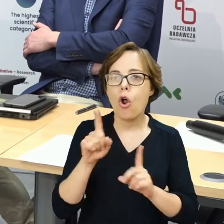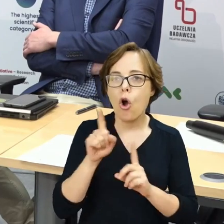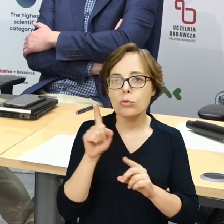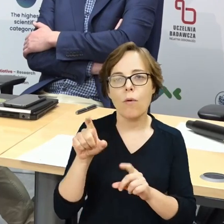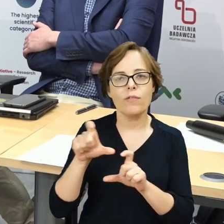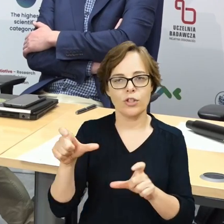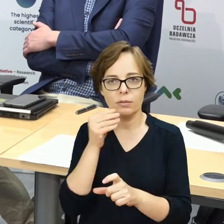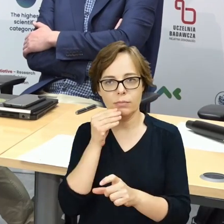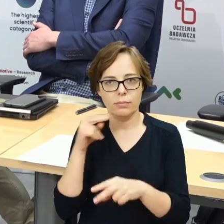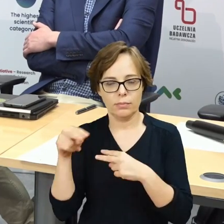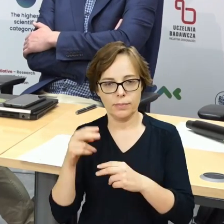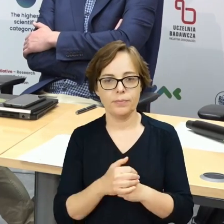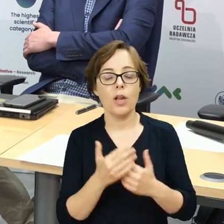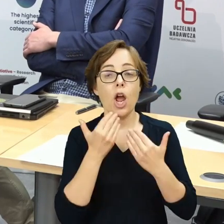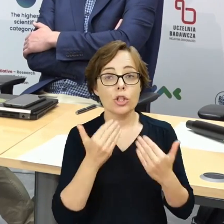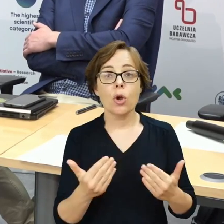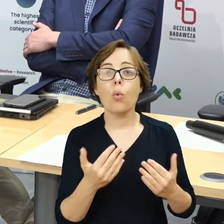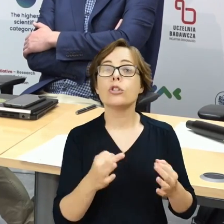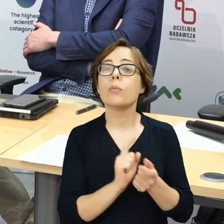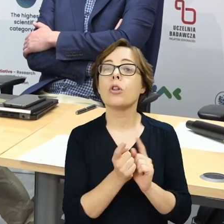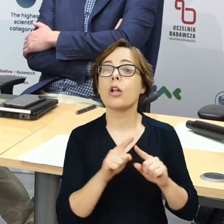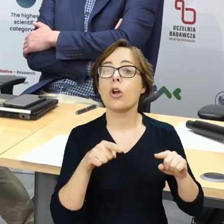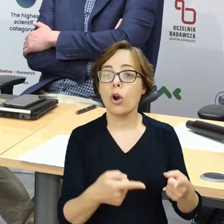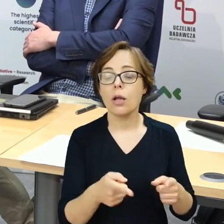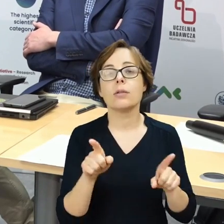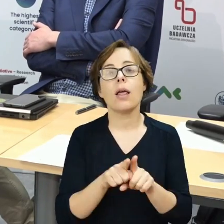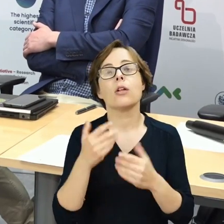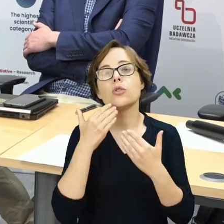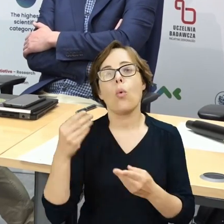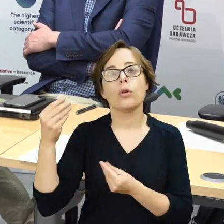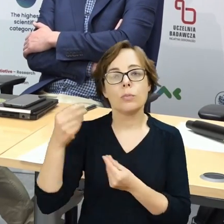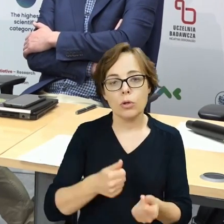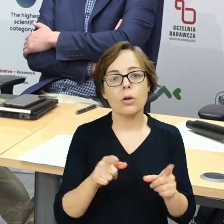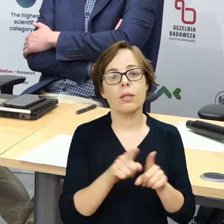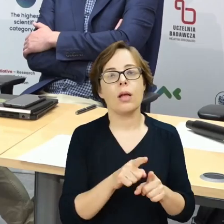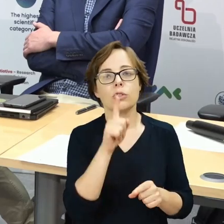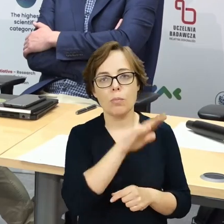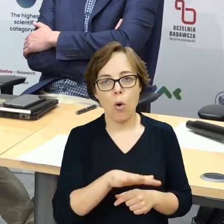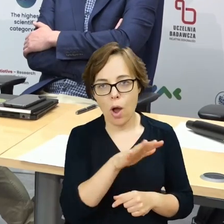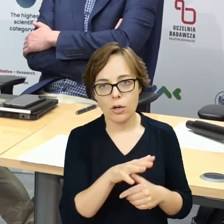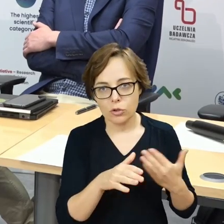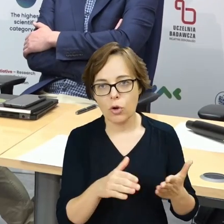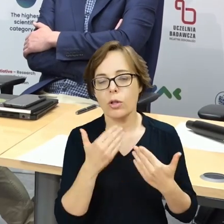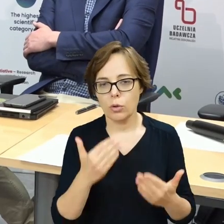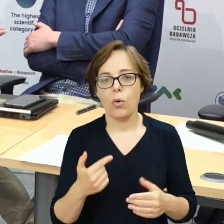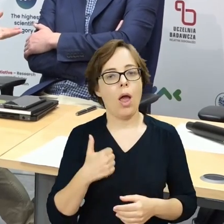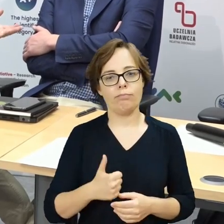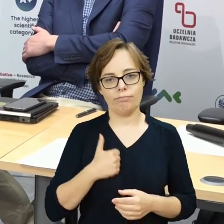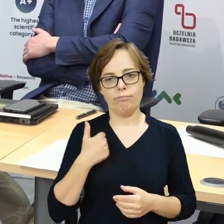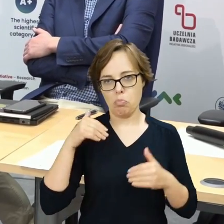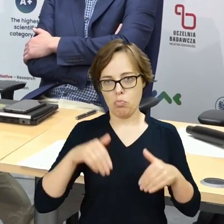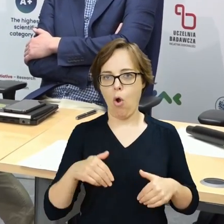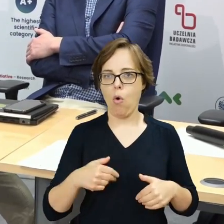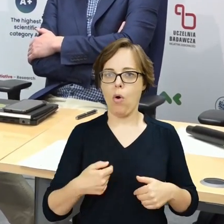Dziękuję architektom dzisiejszego spotkania, donatorom, sponsorom, stronie społecznej. Jestem dumny, że mogłem zasiąść z Państwem i ze